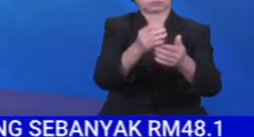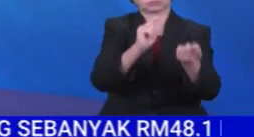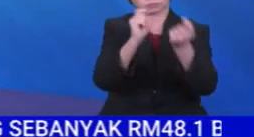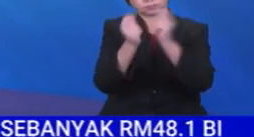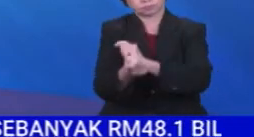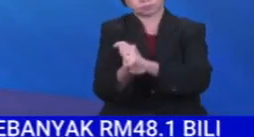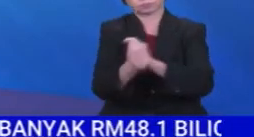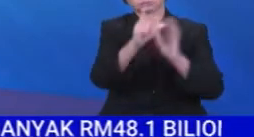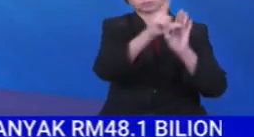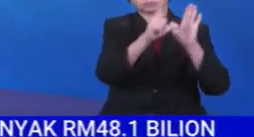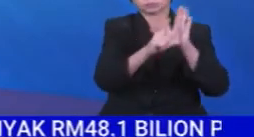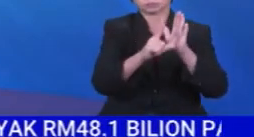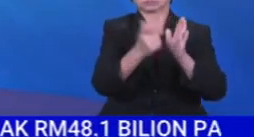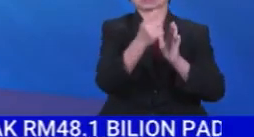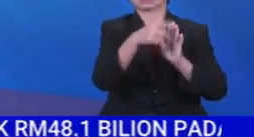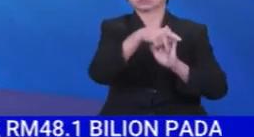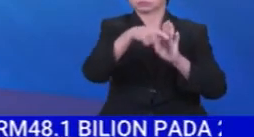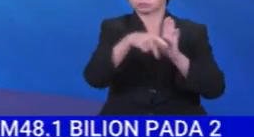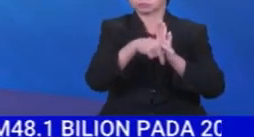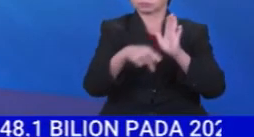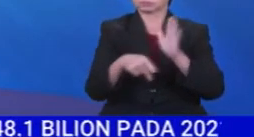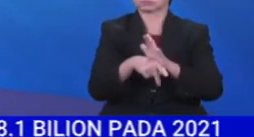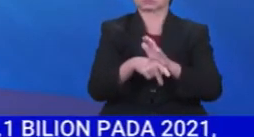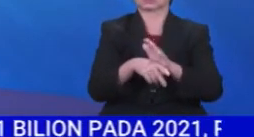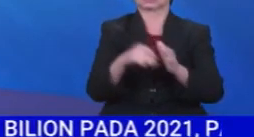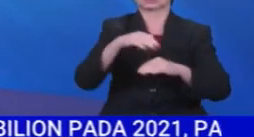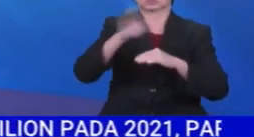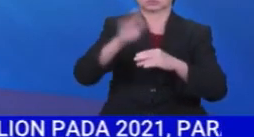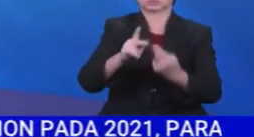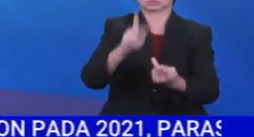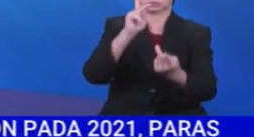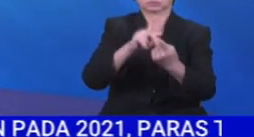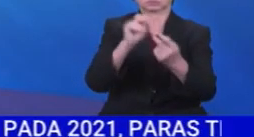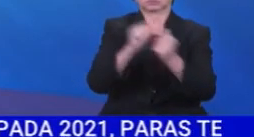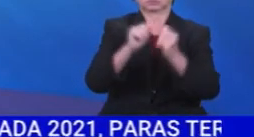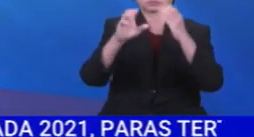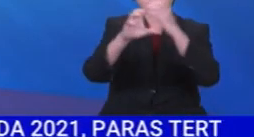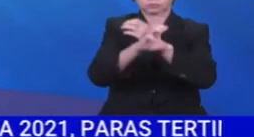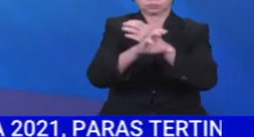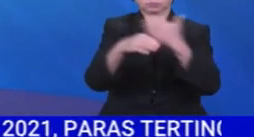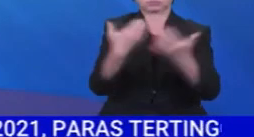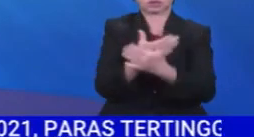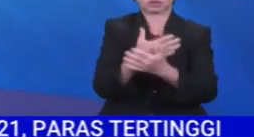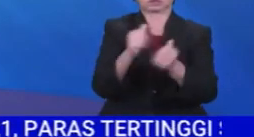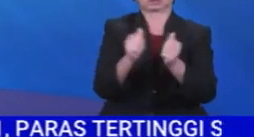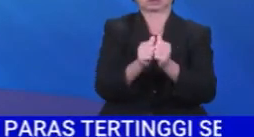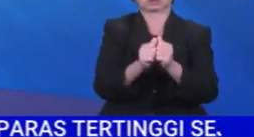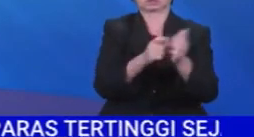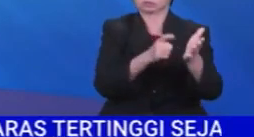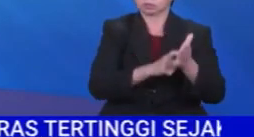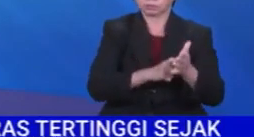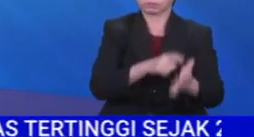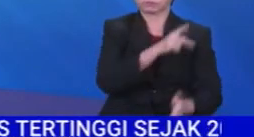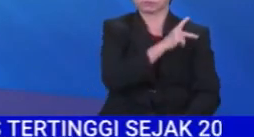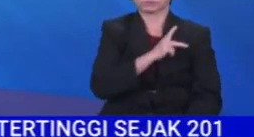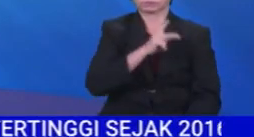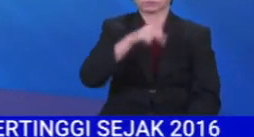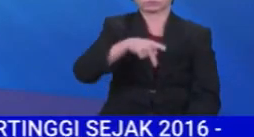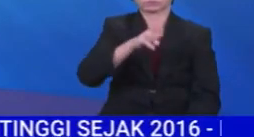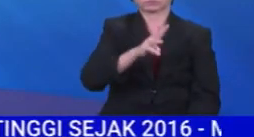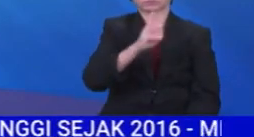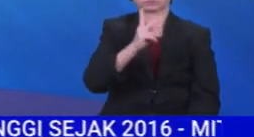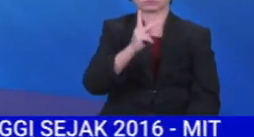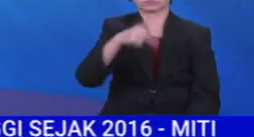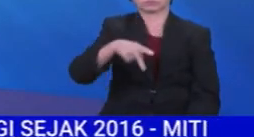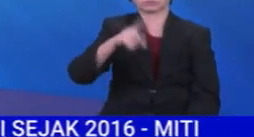pindahan kelembagaan dan peraturan pergerakan tersebut yang lebih sesuai dengan cabaran Bahru dan keperluan ketua Pi Dapi